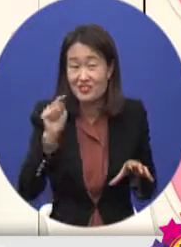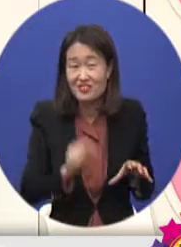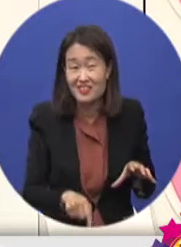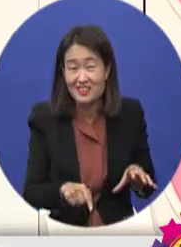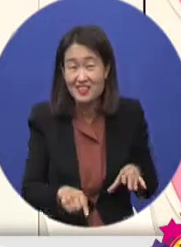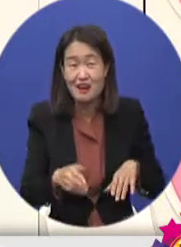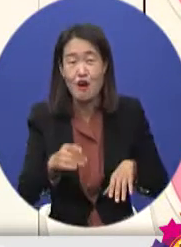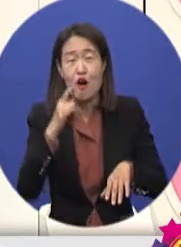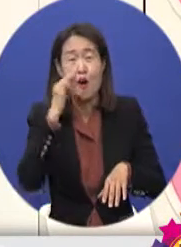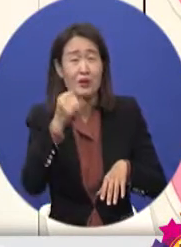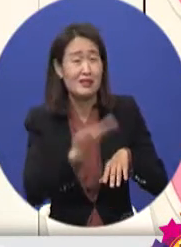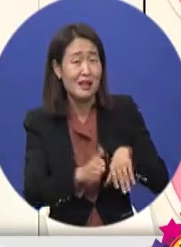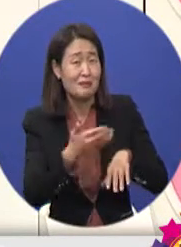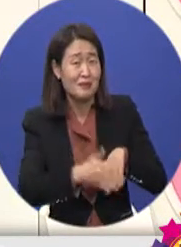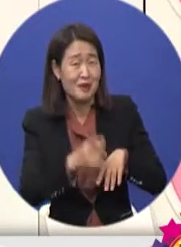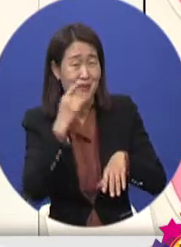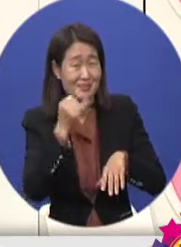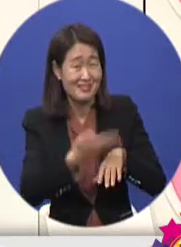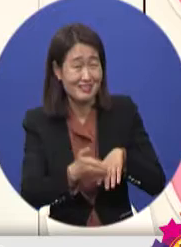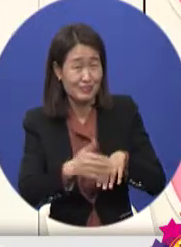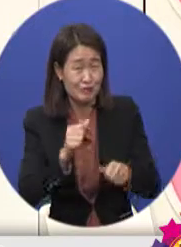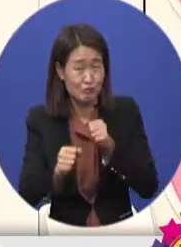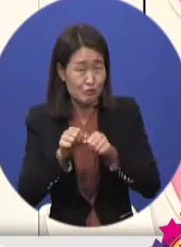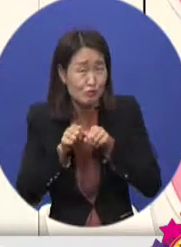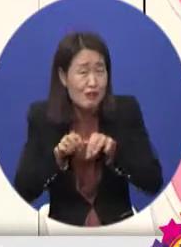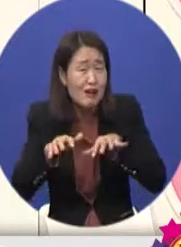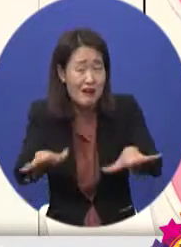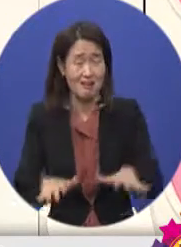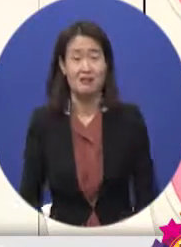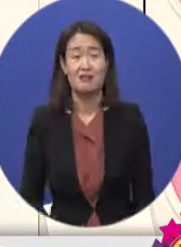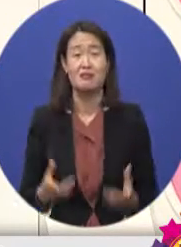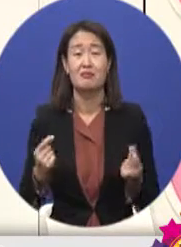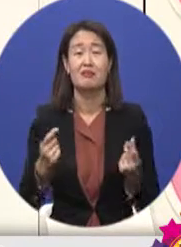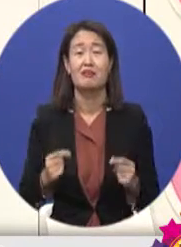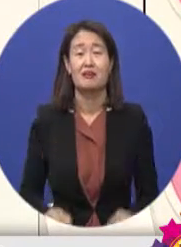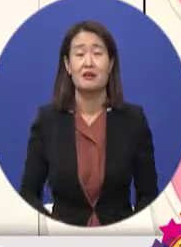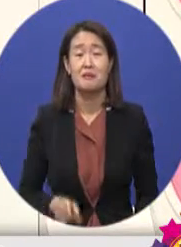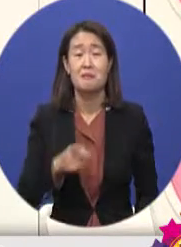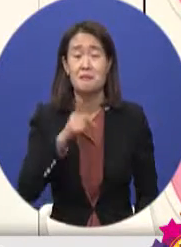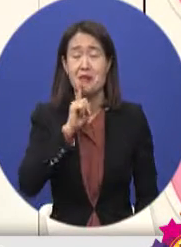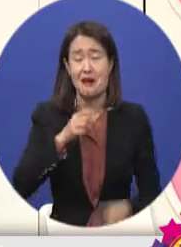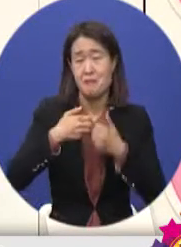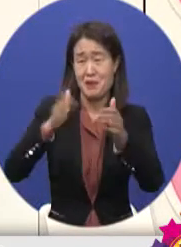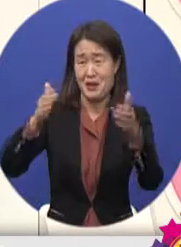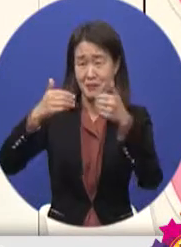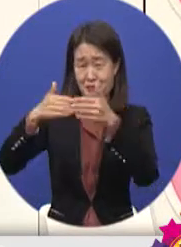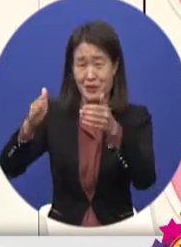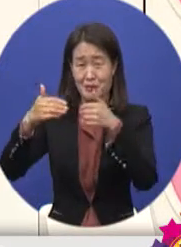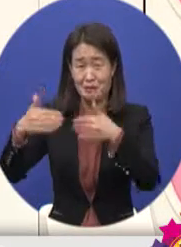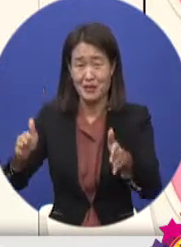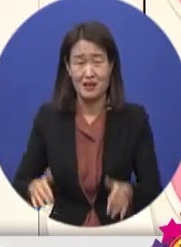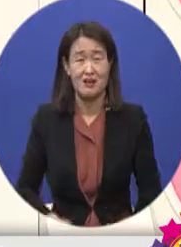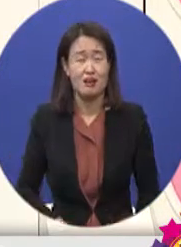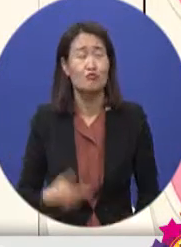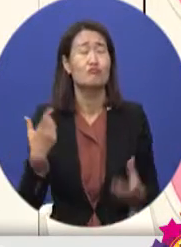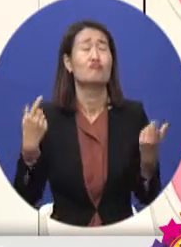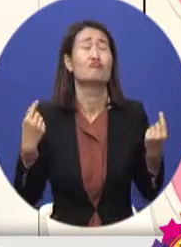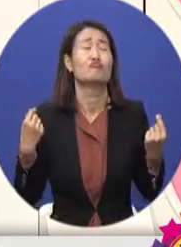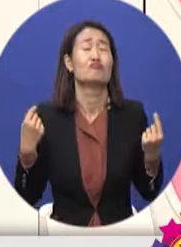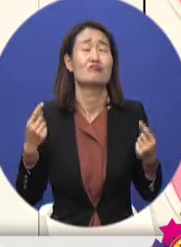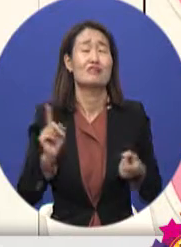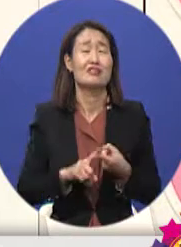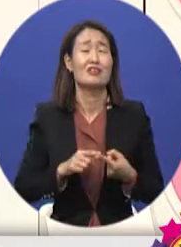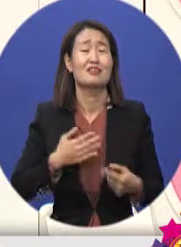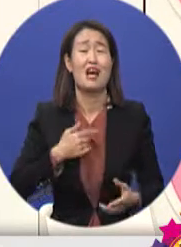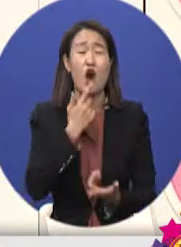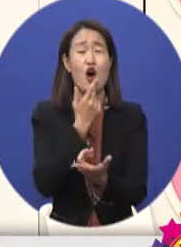죄송하지만 깡패 어머니라고 소문이 났더라고. 맞아. 어머니는 그냥 직선적으로 하고 싶은 말을 하시나 봐. 나는 허지 다.